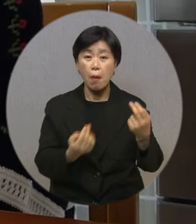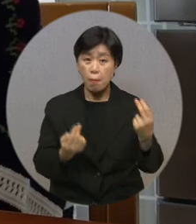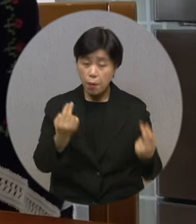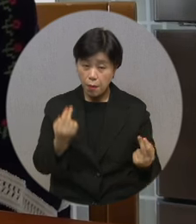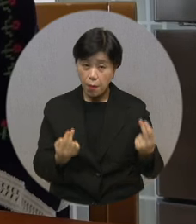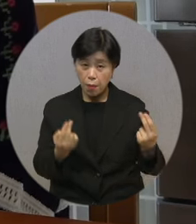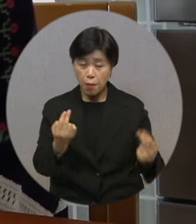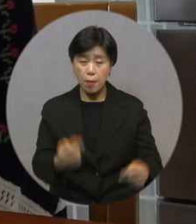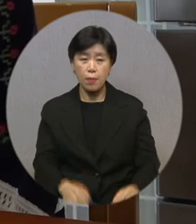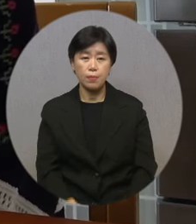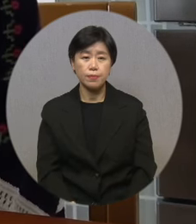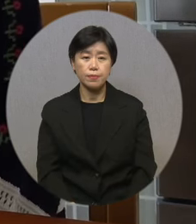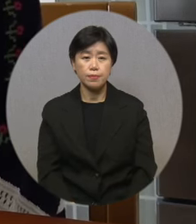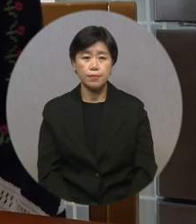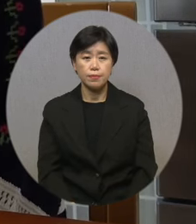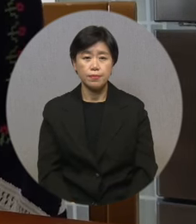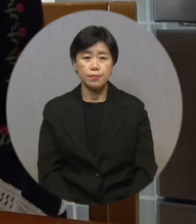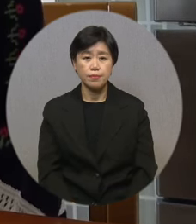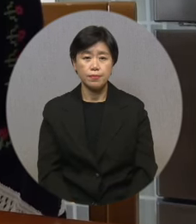저는